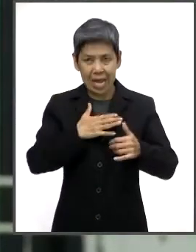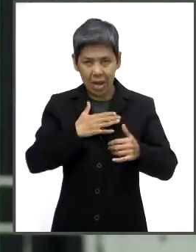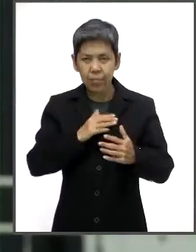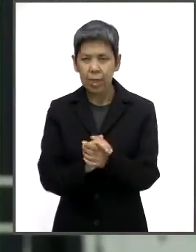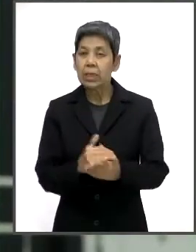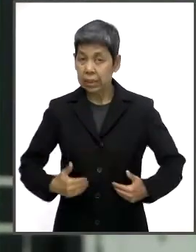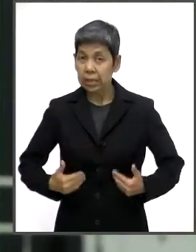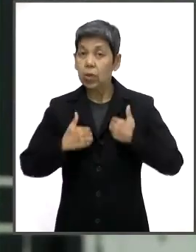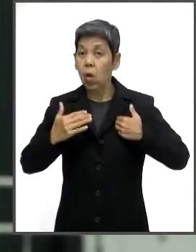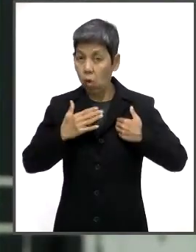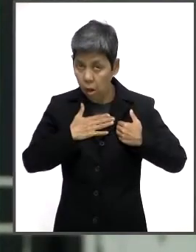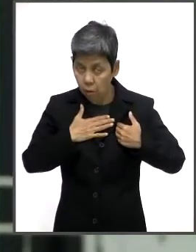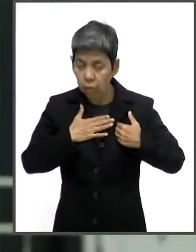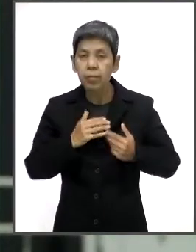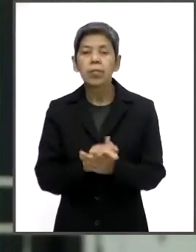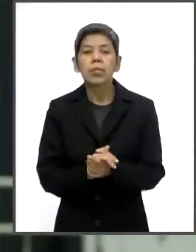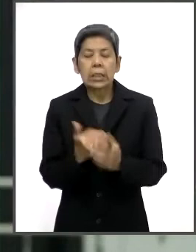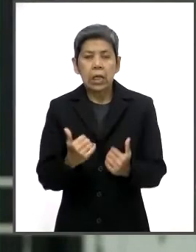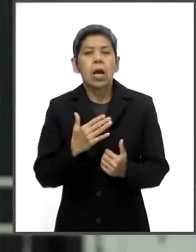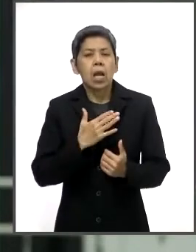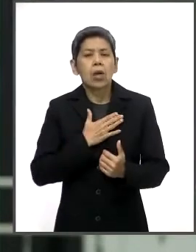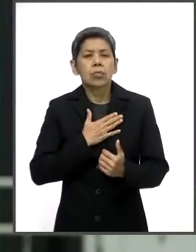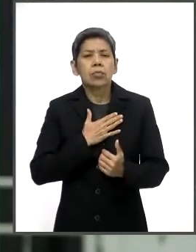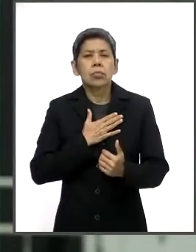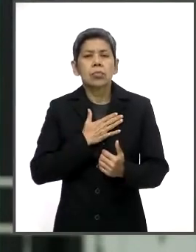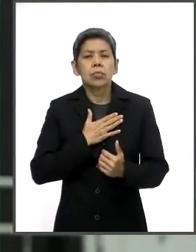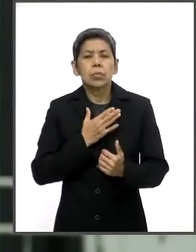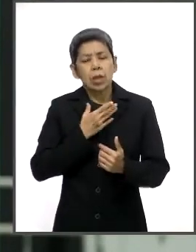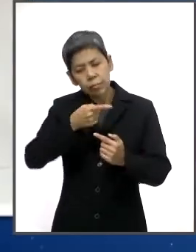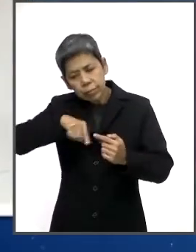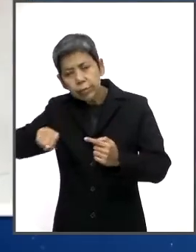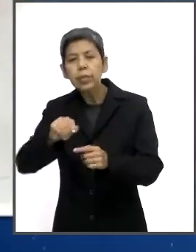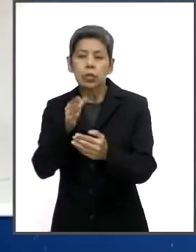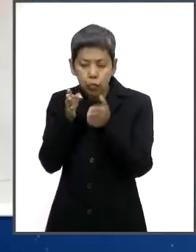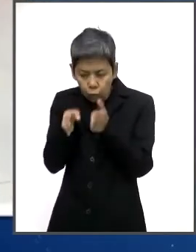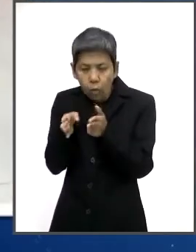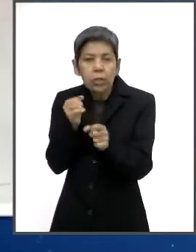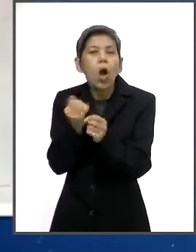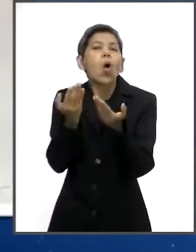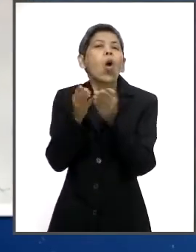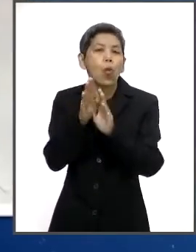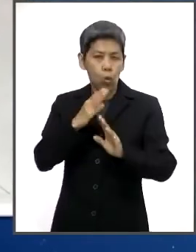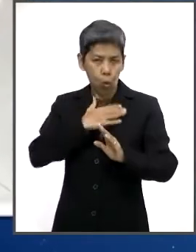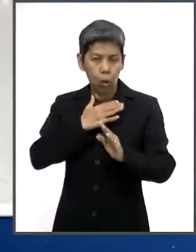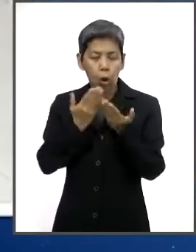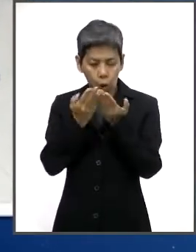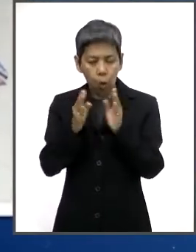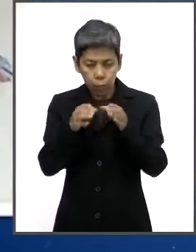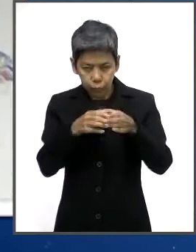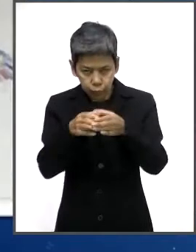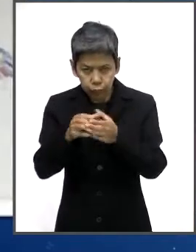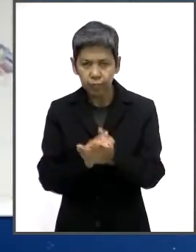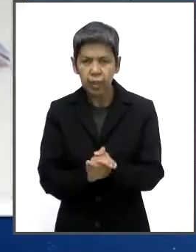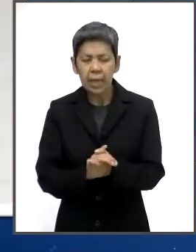าทั้งชีวิตแล้วก็คือหลังจากนั้นพี่น่าจะแบบหันไปโฟกัสกับครอบครัวนะคะ